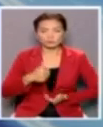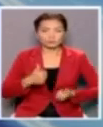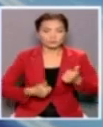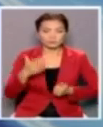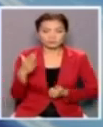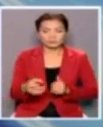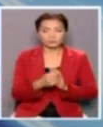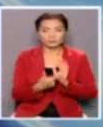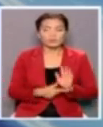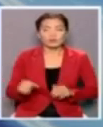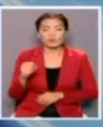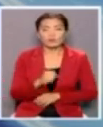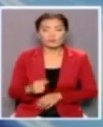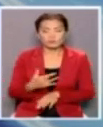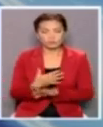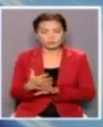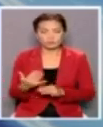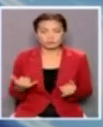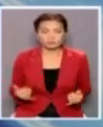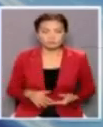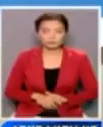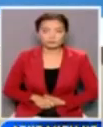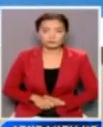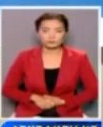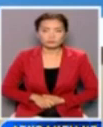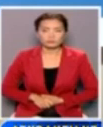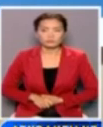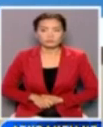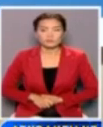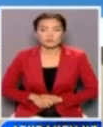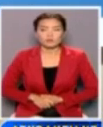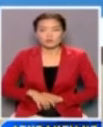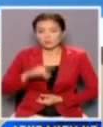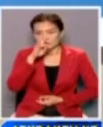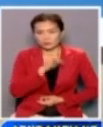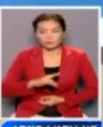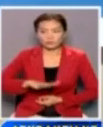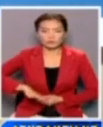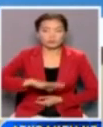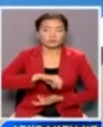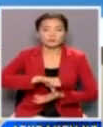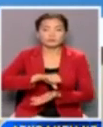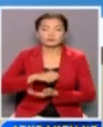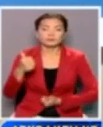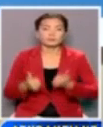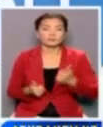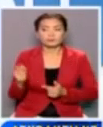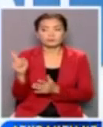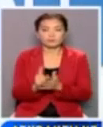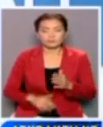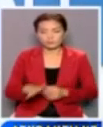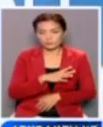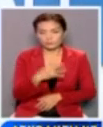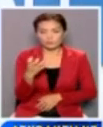праймеризе 17 августа текущего года. Из нефтяного региона для участия в праймериз подали